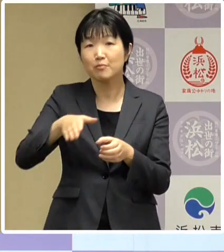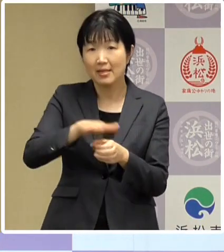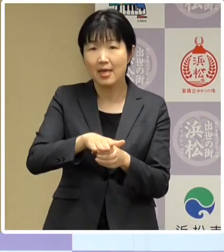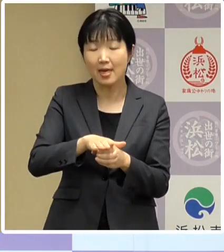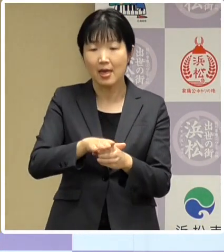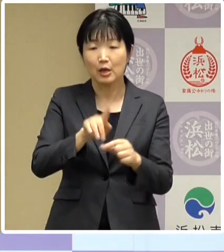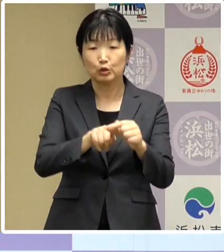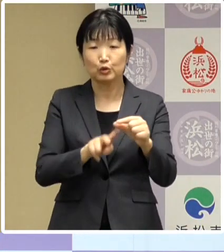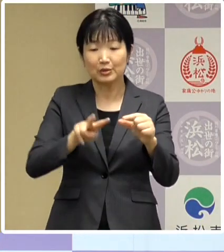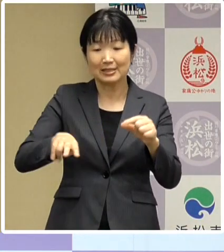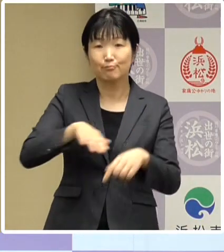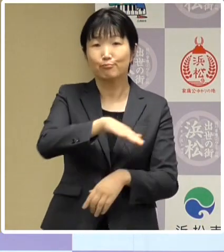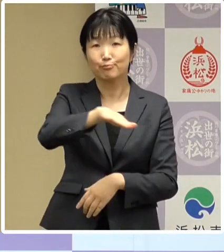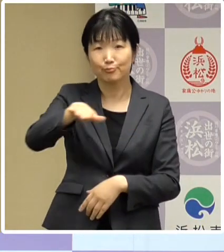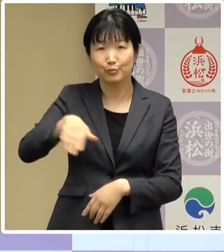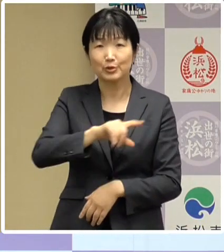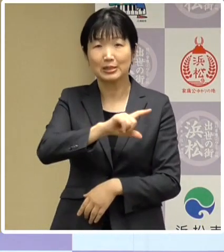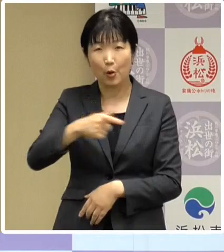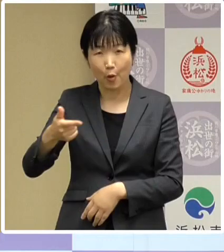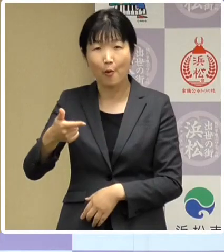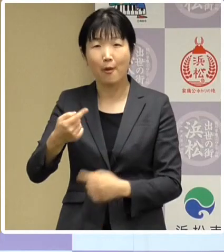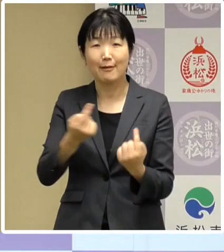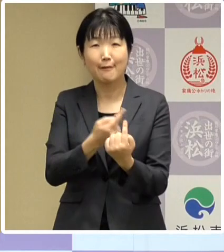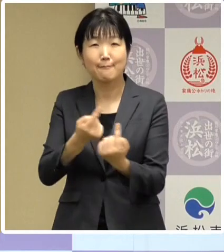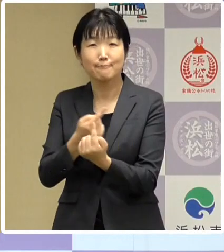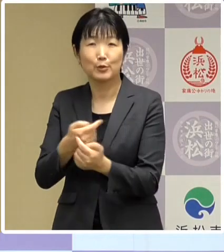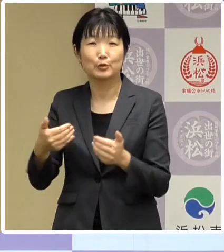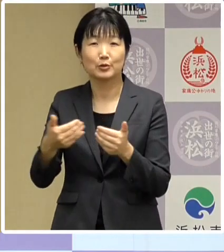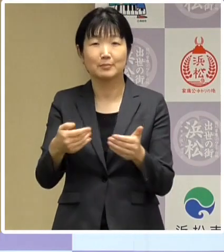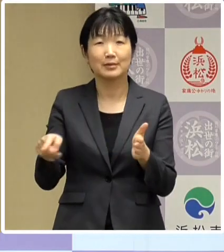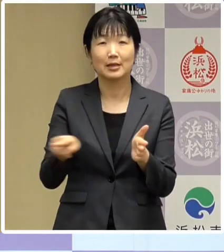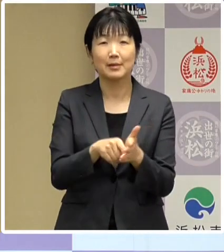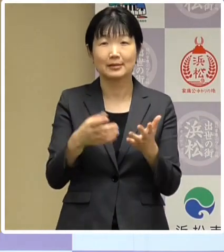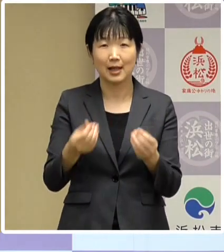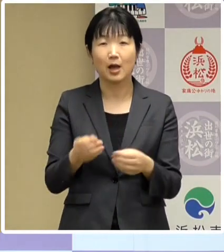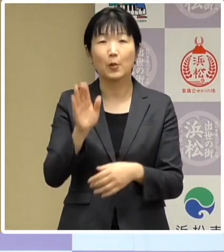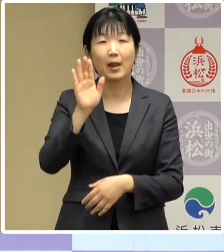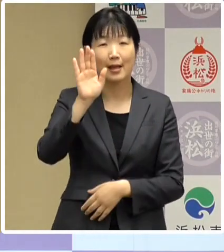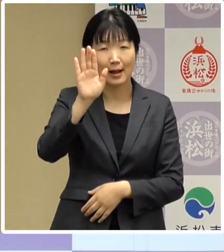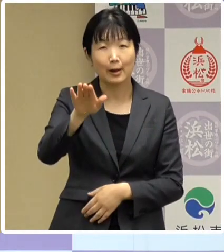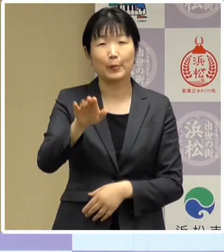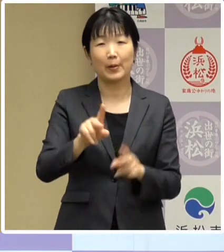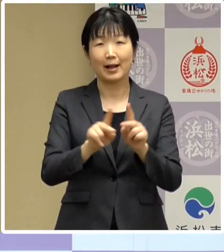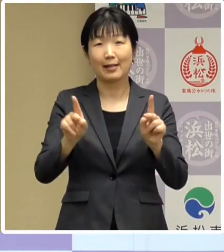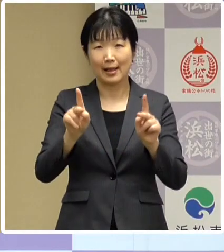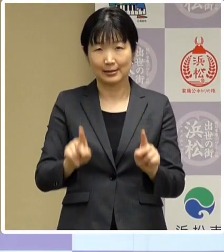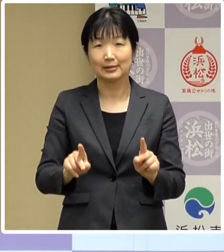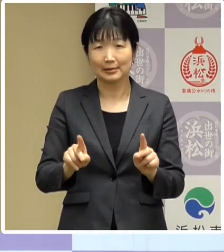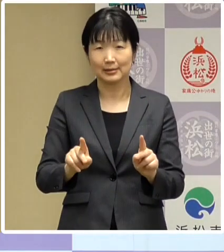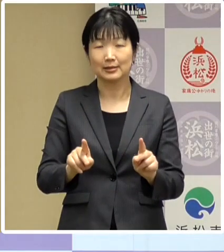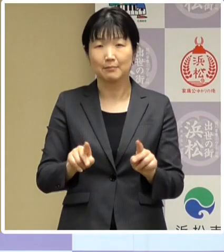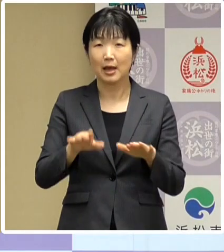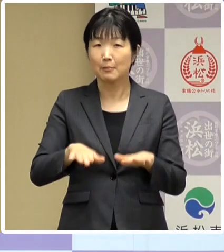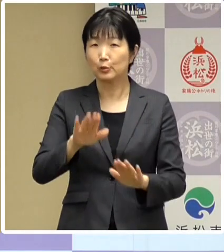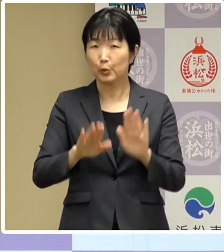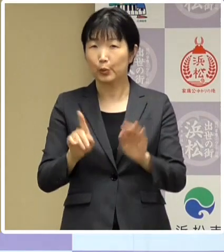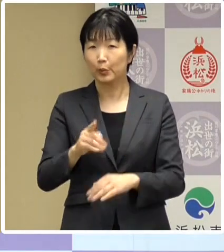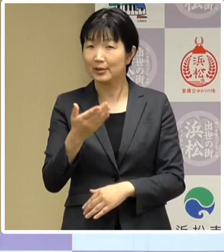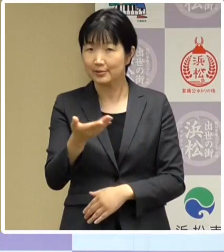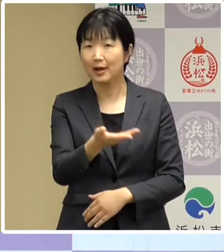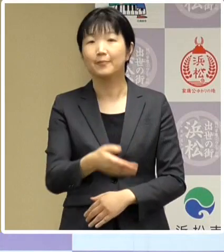について現状認識とあと、まあ、今後の課題を含めてですね、見解を伺えればと思います。